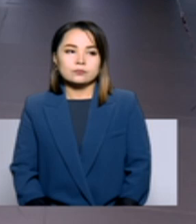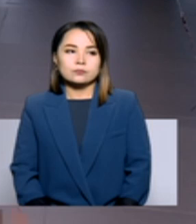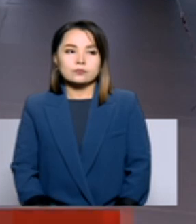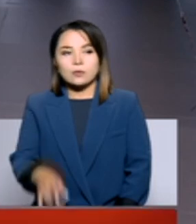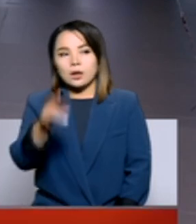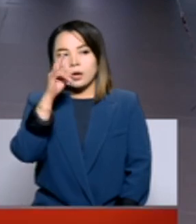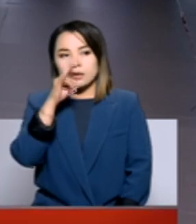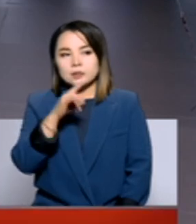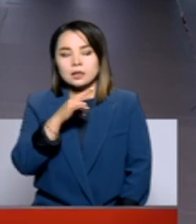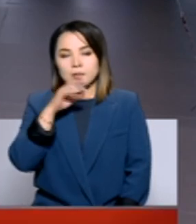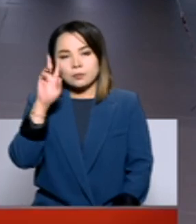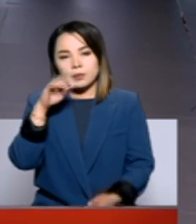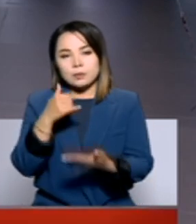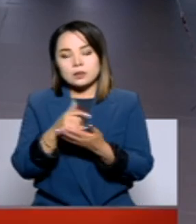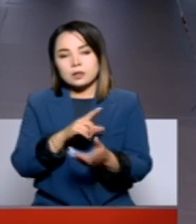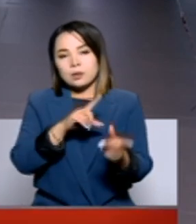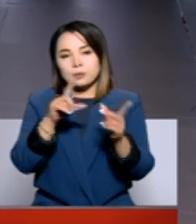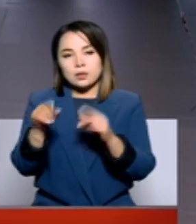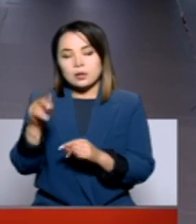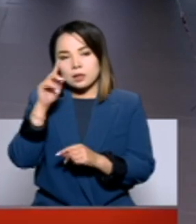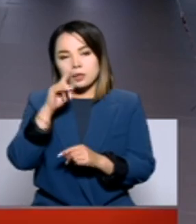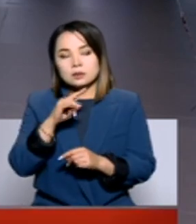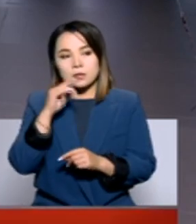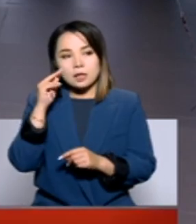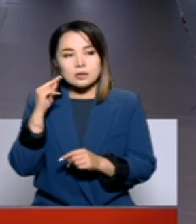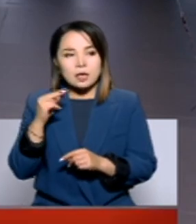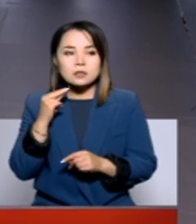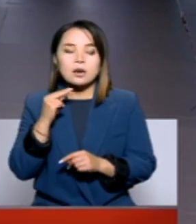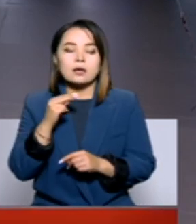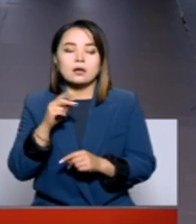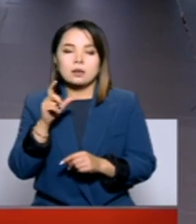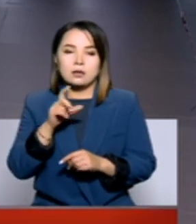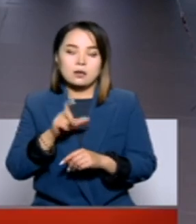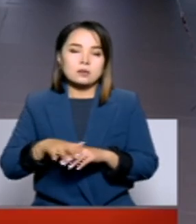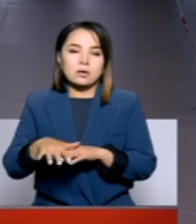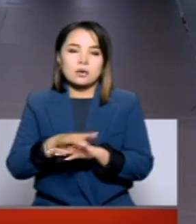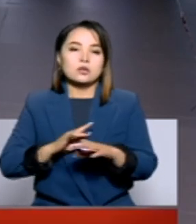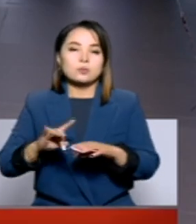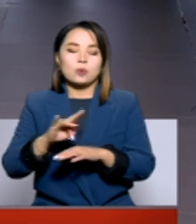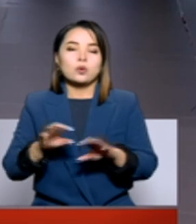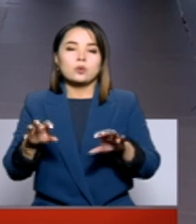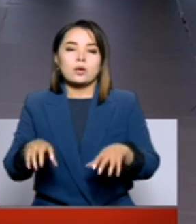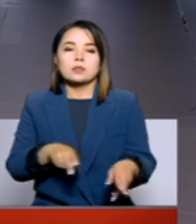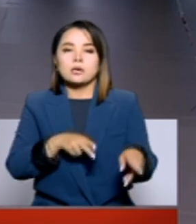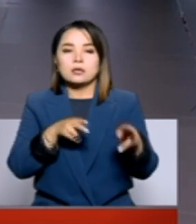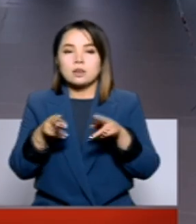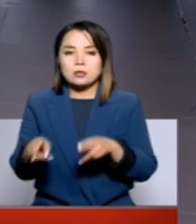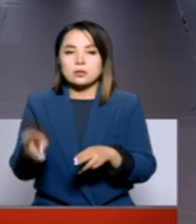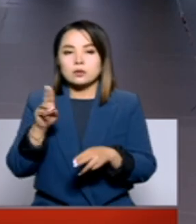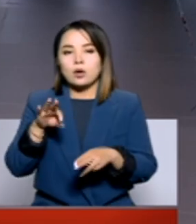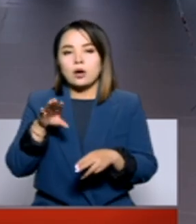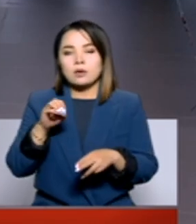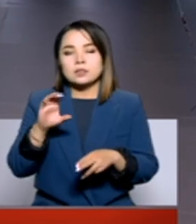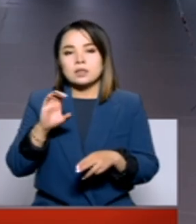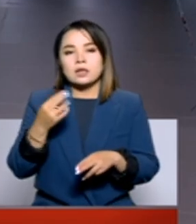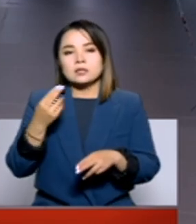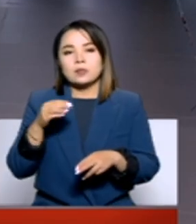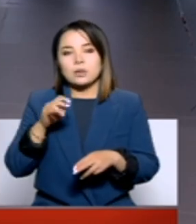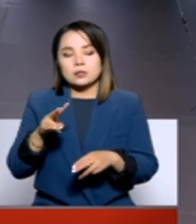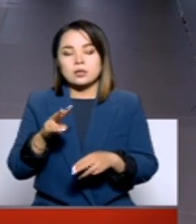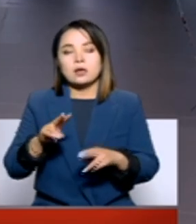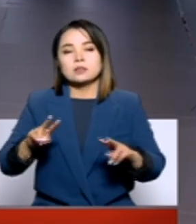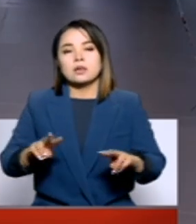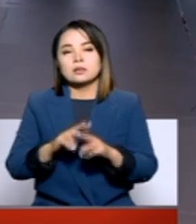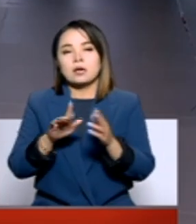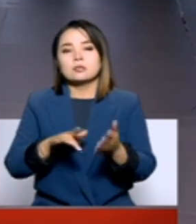Бүгін Қазақстанға мемлекеттік сапармен Қытай Халық Республикасының төрағасы келді. Президент Қасым Жомарт Тоқаев Си Цзиньпинді